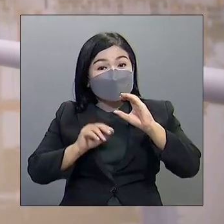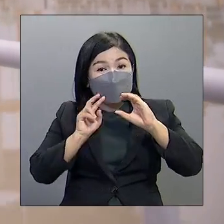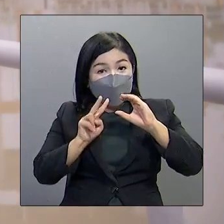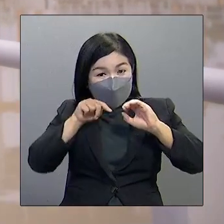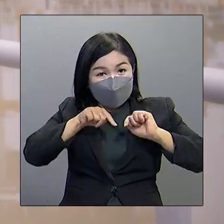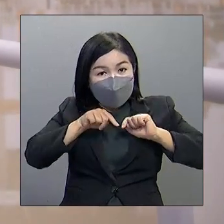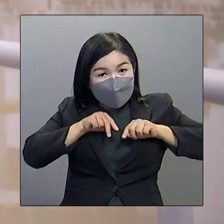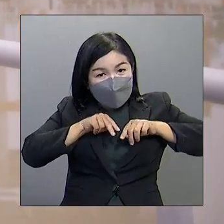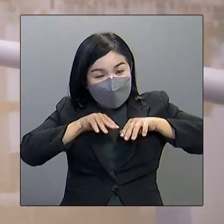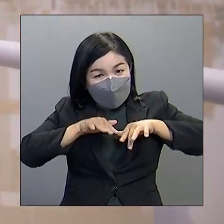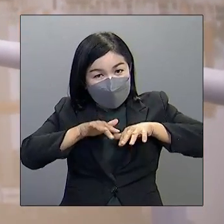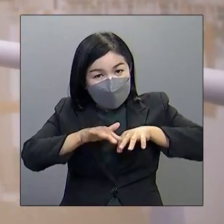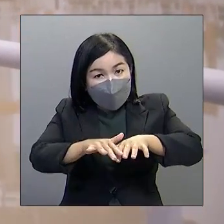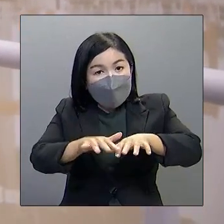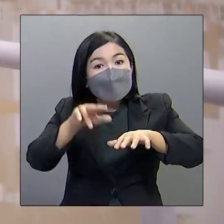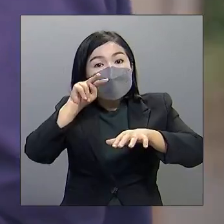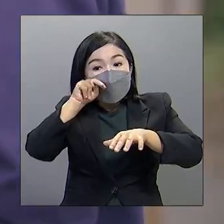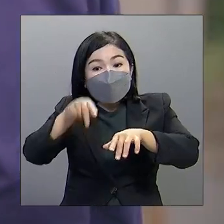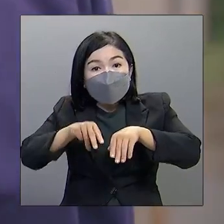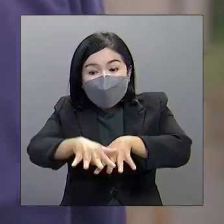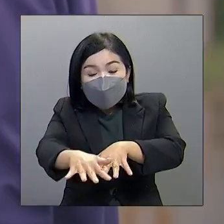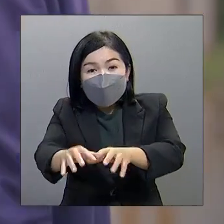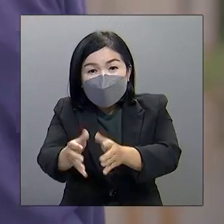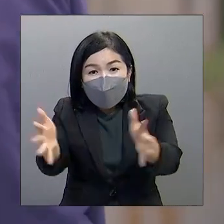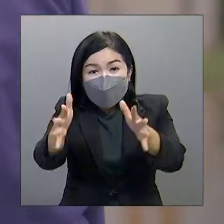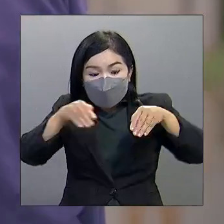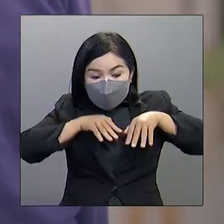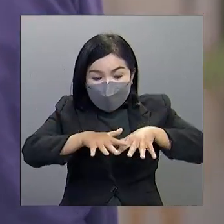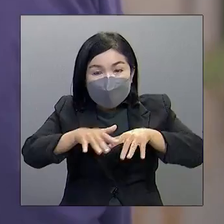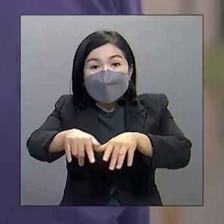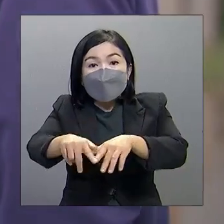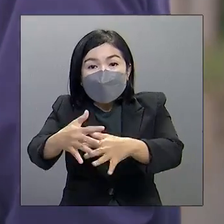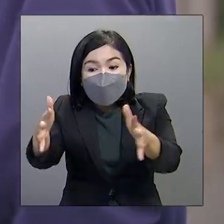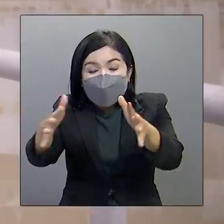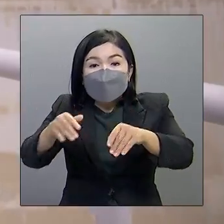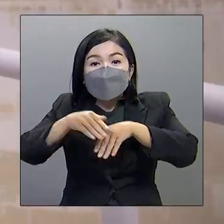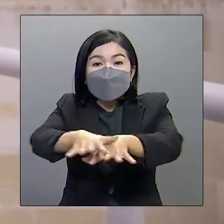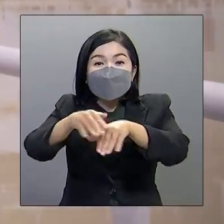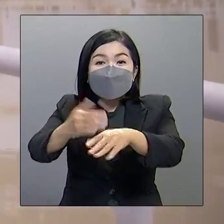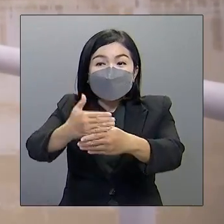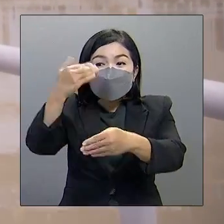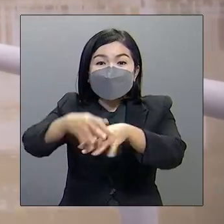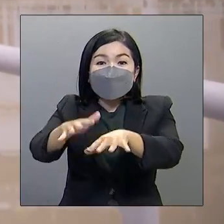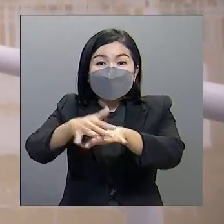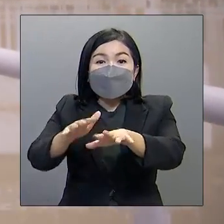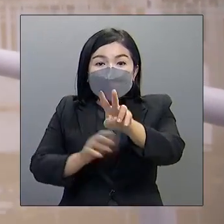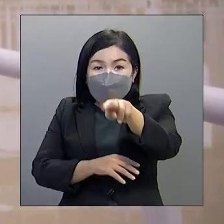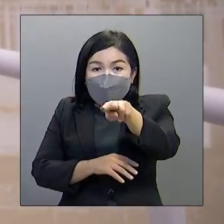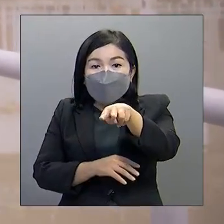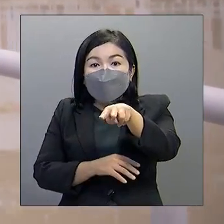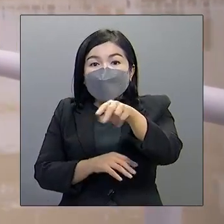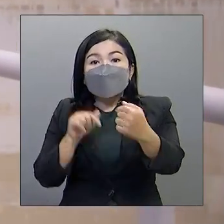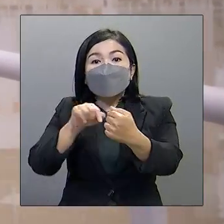จะทำให้เขื่อนเจ้าพยาเนี่ยต้องระบายน้ำเพิ่มมากขึ้น ครับ ณตอนนี้เนี่ยเขื่อนเจ้าพยาเนี่ยระบายน้ำอยู่ที่ประมาณ 1,092,000 ณวันนี้วัน